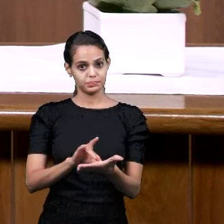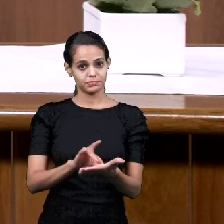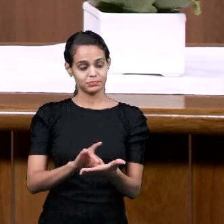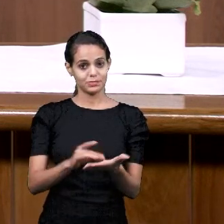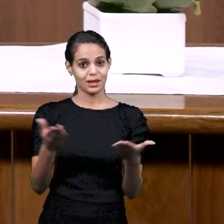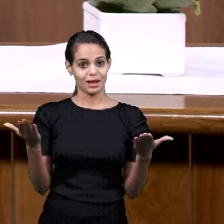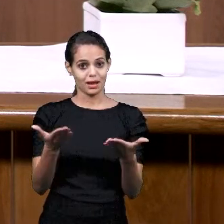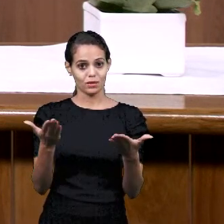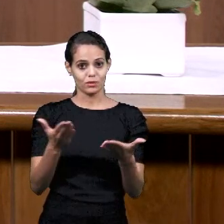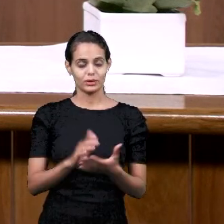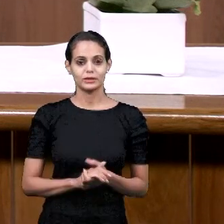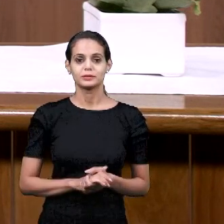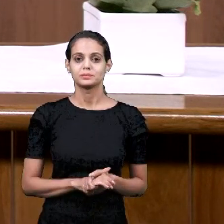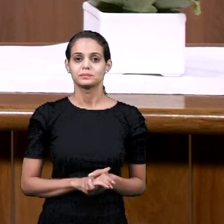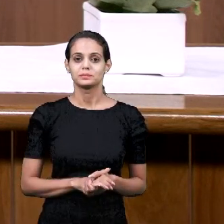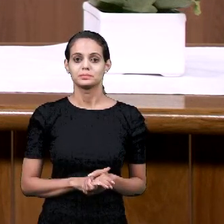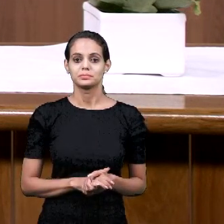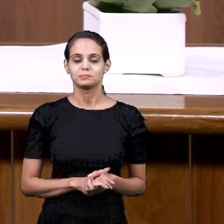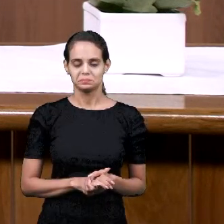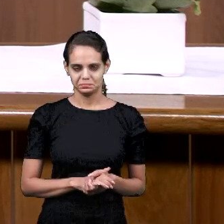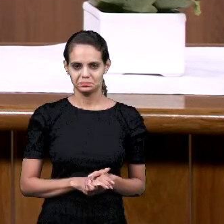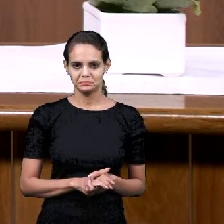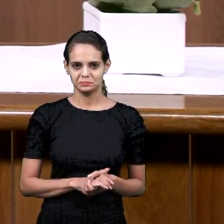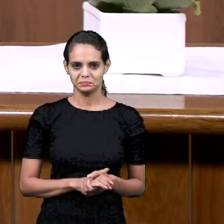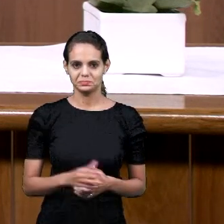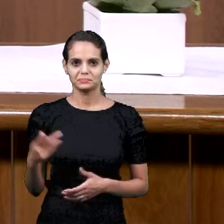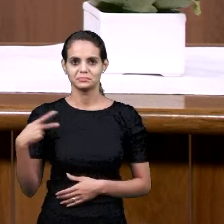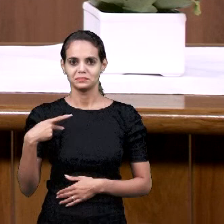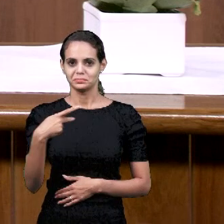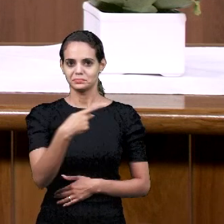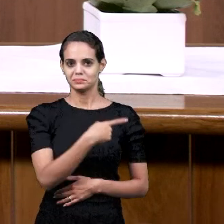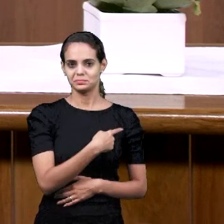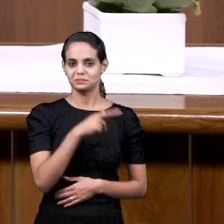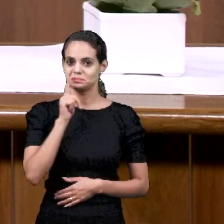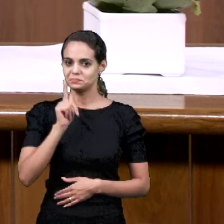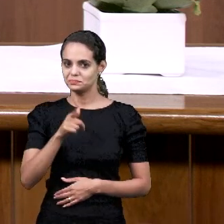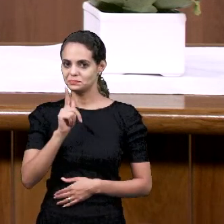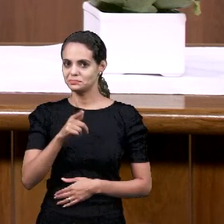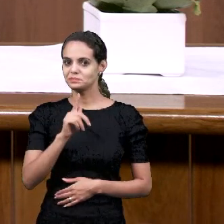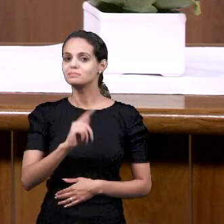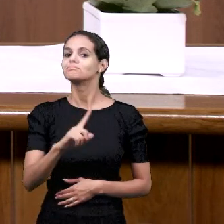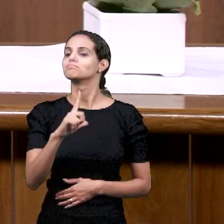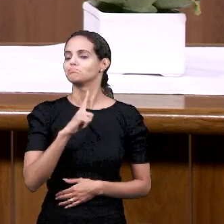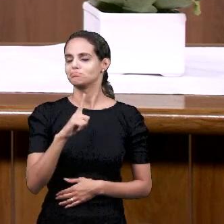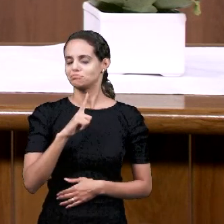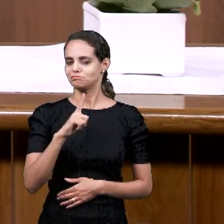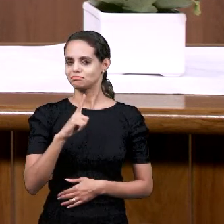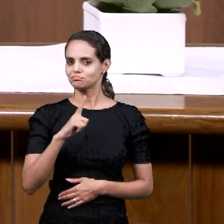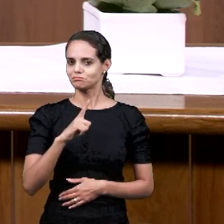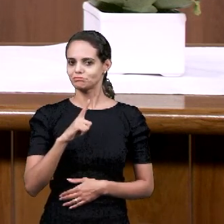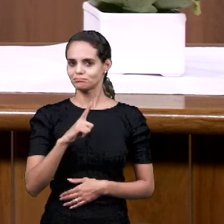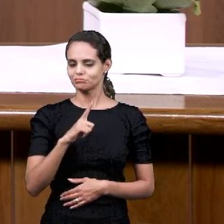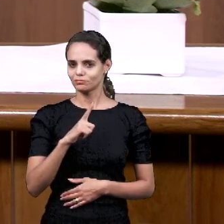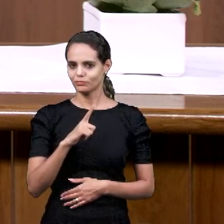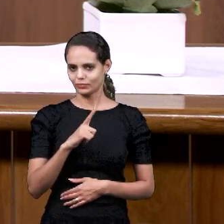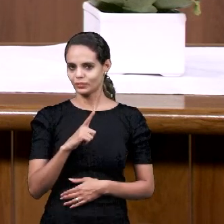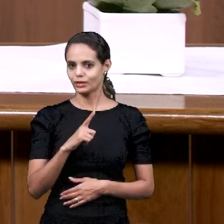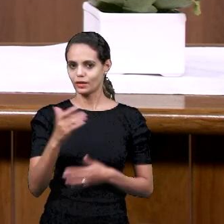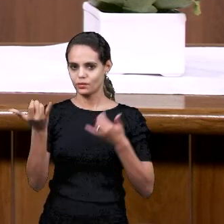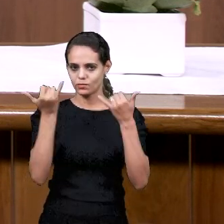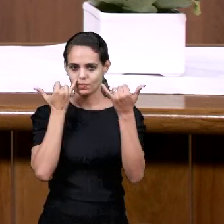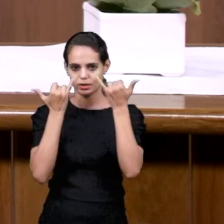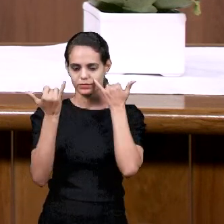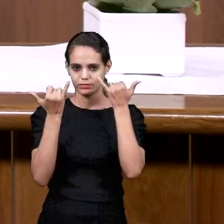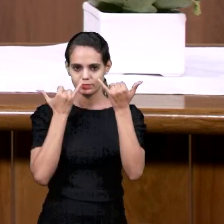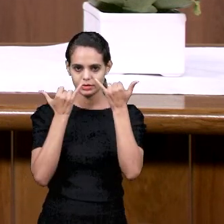Jodeti qui est dans son studio, monté dans sa résidence. Il y a une communication courte à faire et après sa